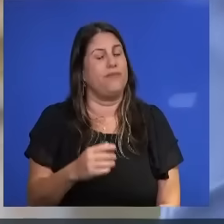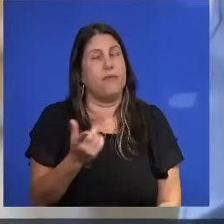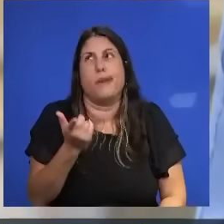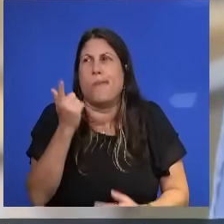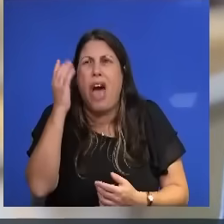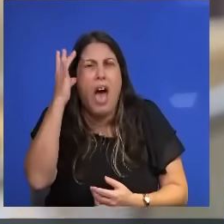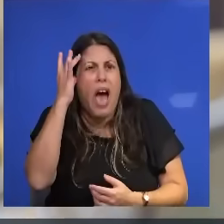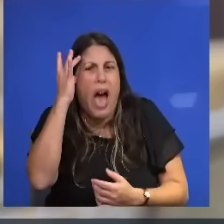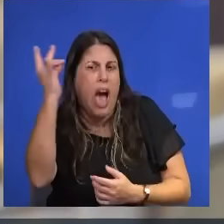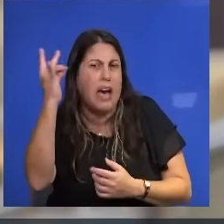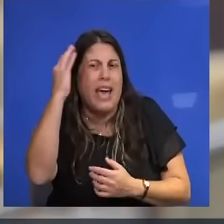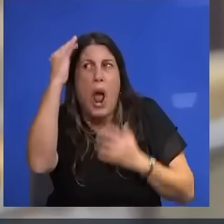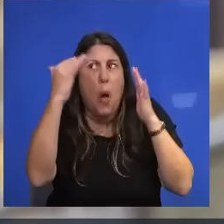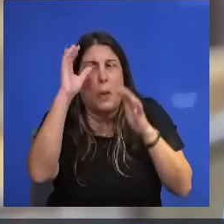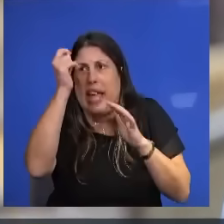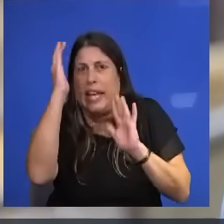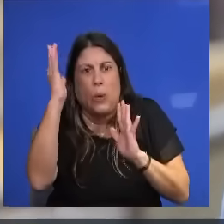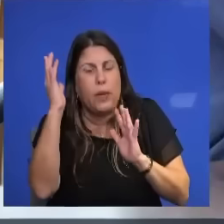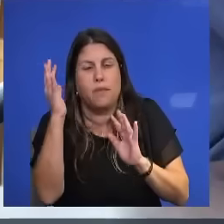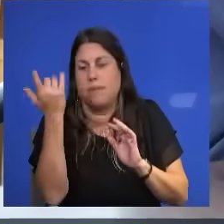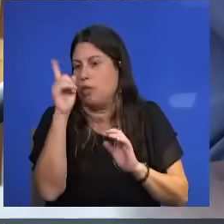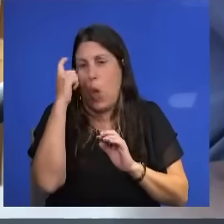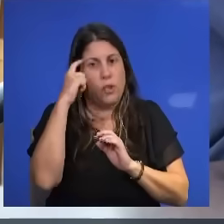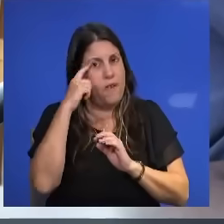חשבתי שכוחות צהל יגיעו כל כך לאט.